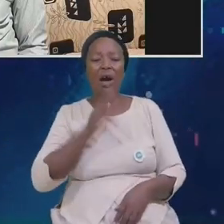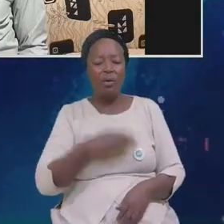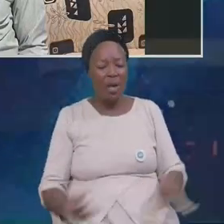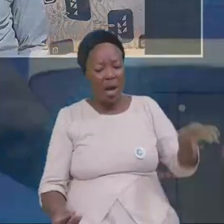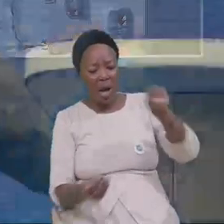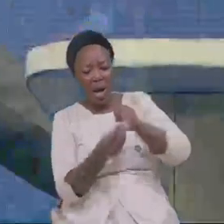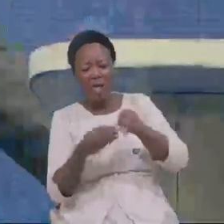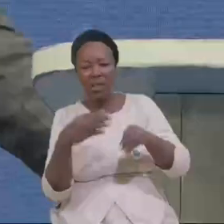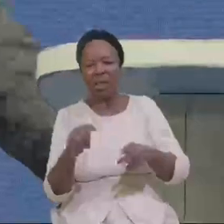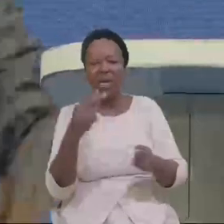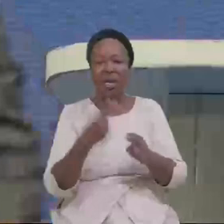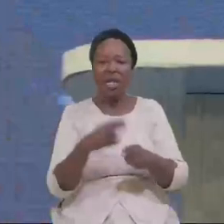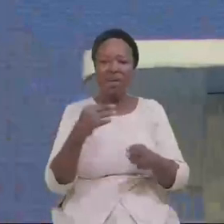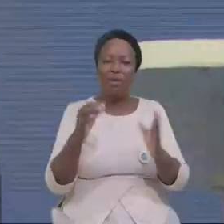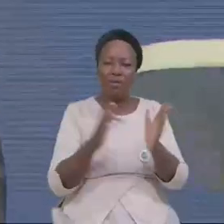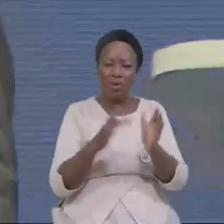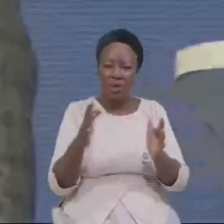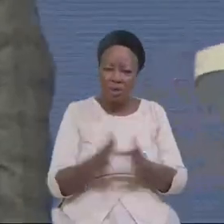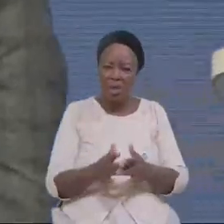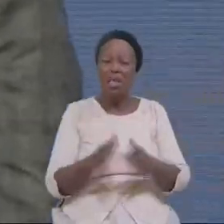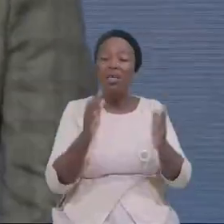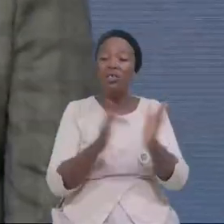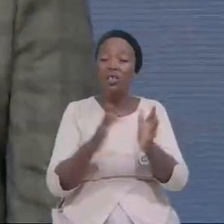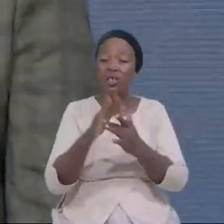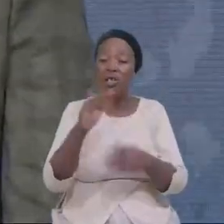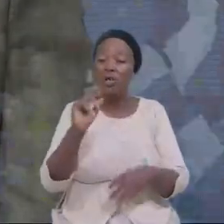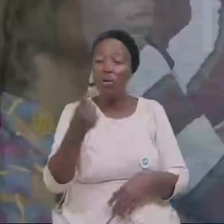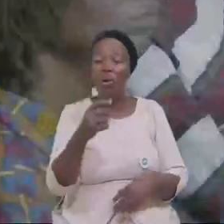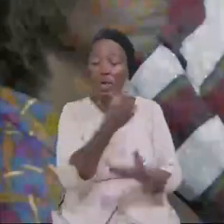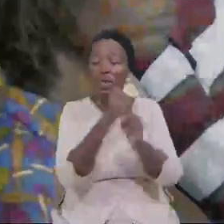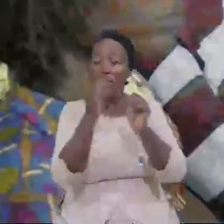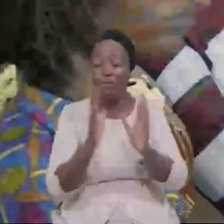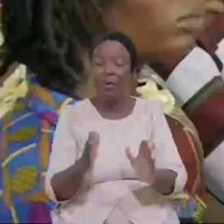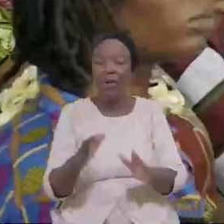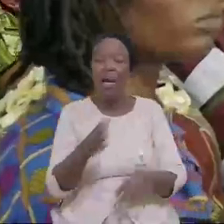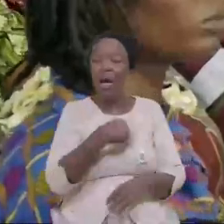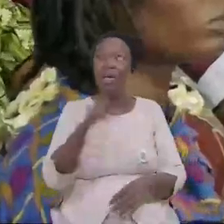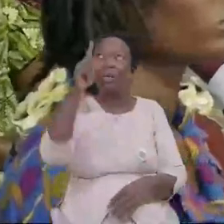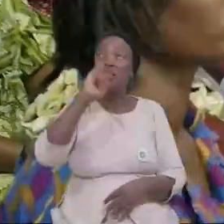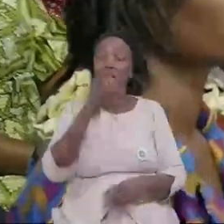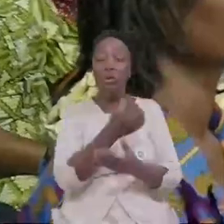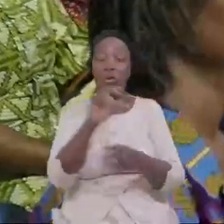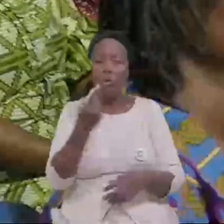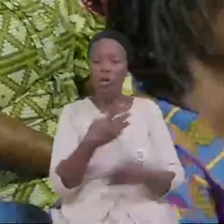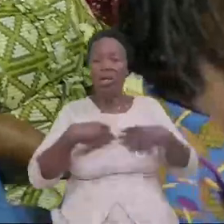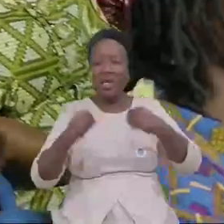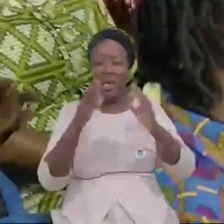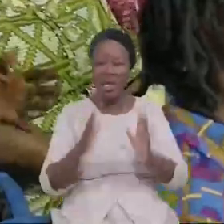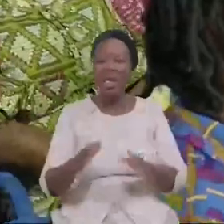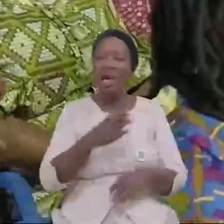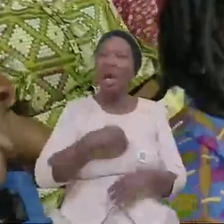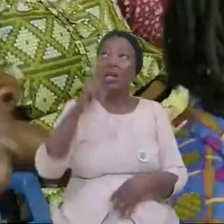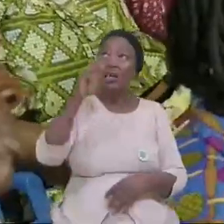Il dit: ah, je veux avoir le nom de Jésus. Jésus est le seul sauveur. Il est le seul guérisseur. Il est le